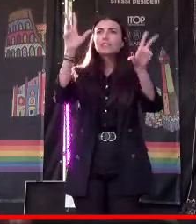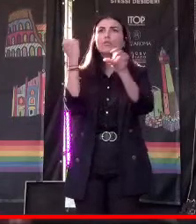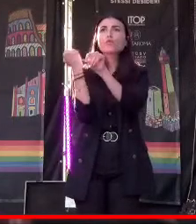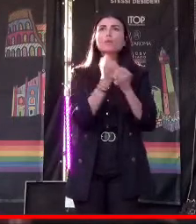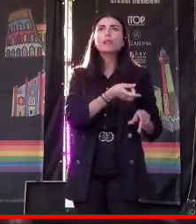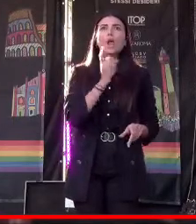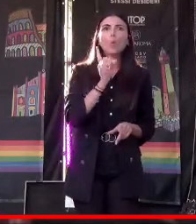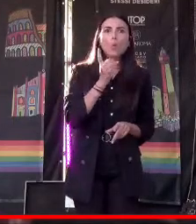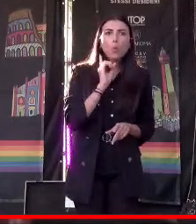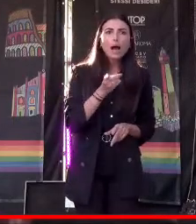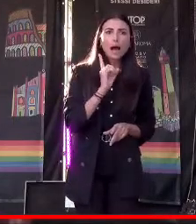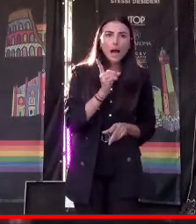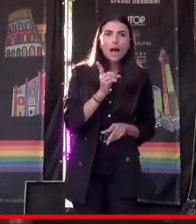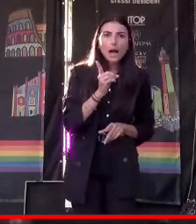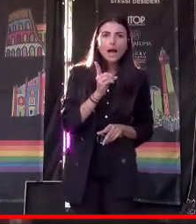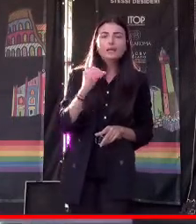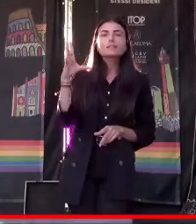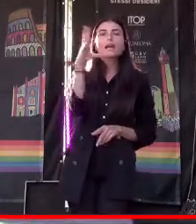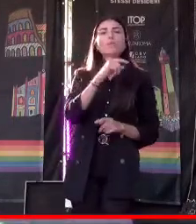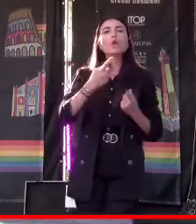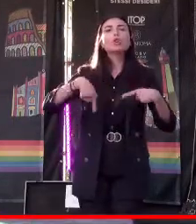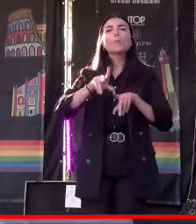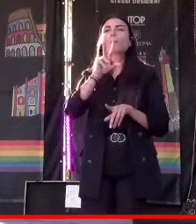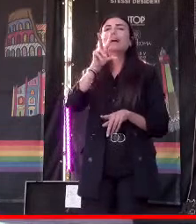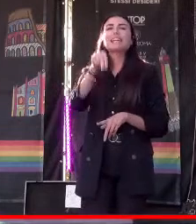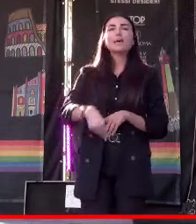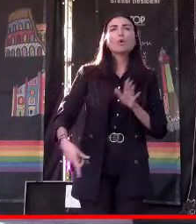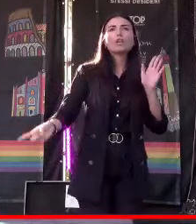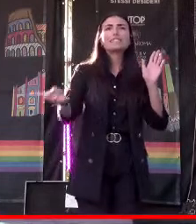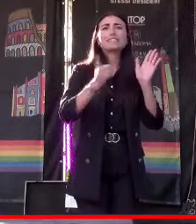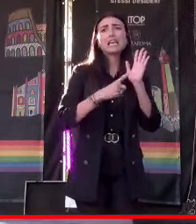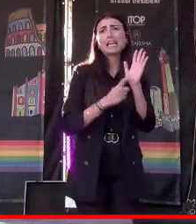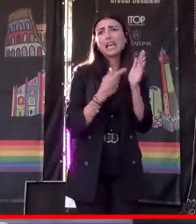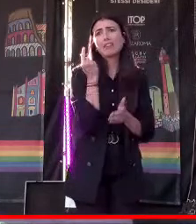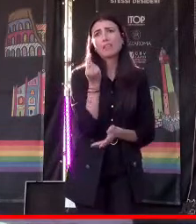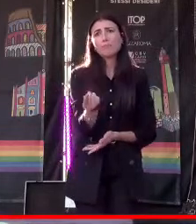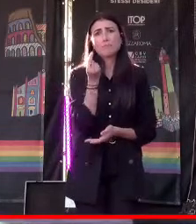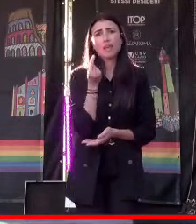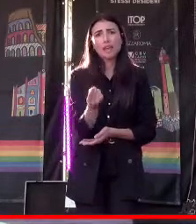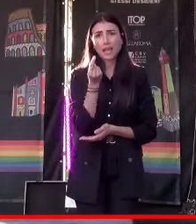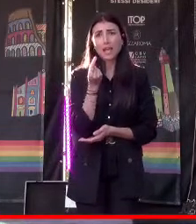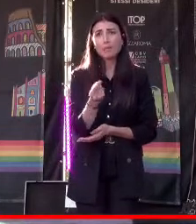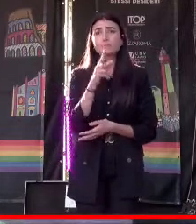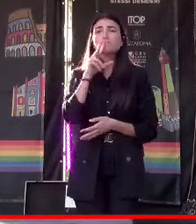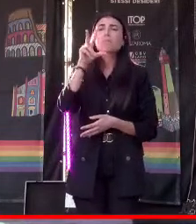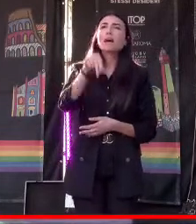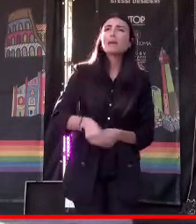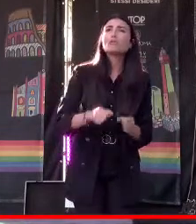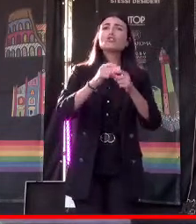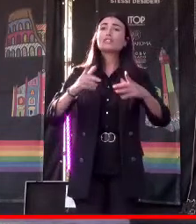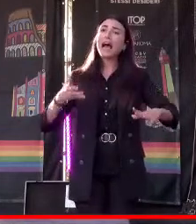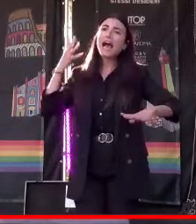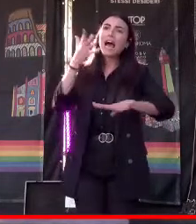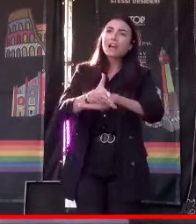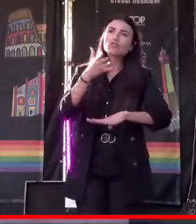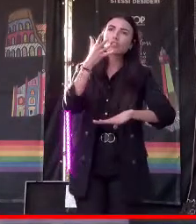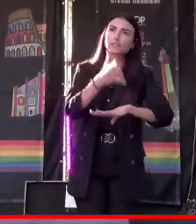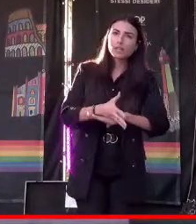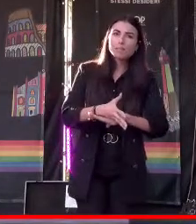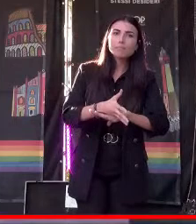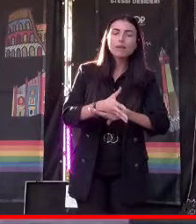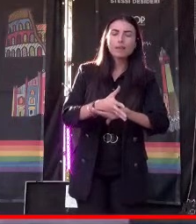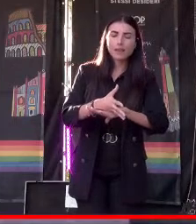fondamentale da far capire, proprio per far capire che parliamo di diritti minimi quando diciamo che vogliamo una città fruibile, è quella di